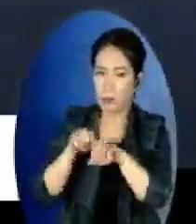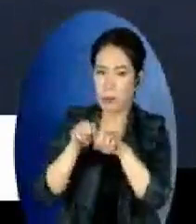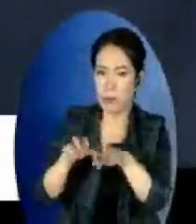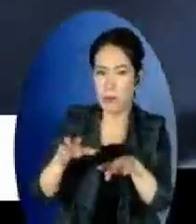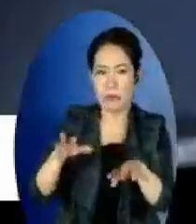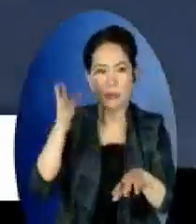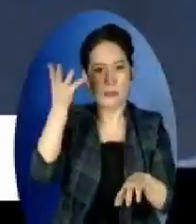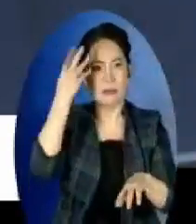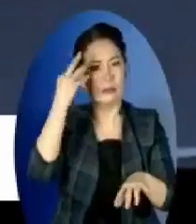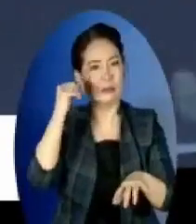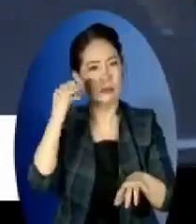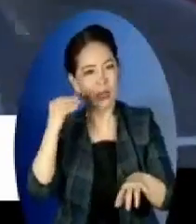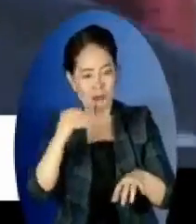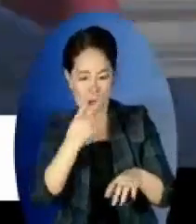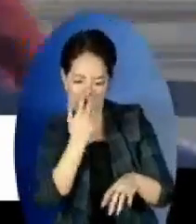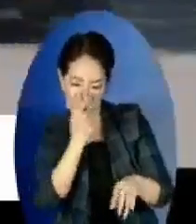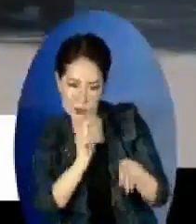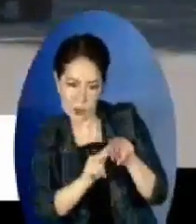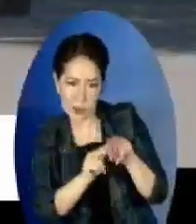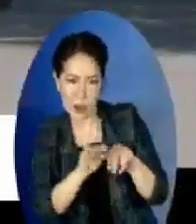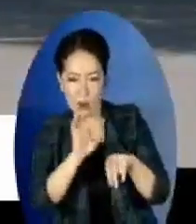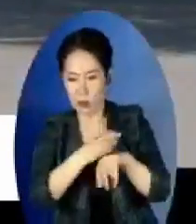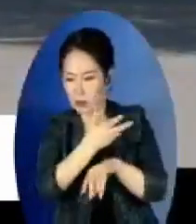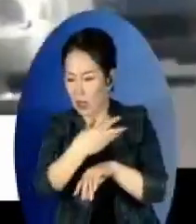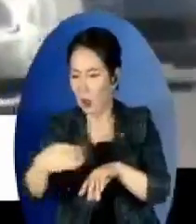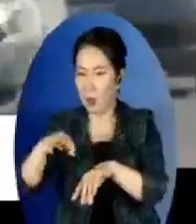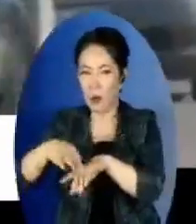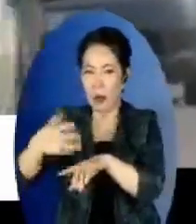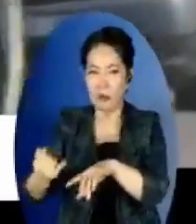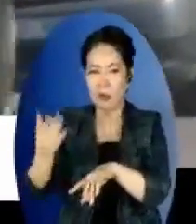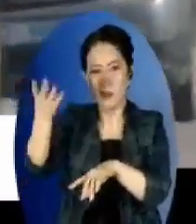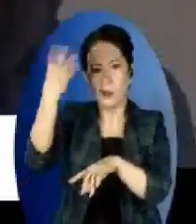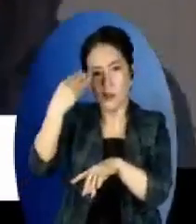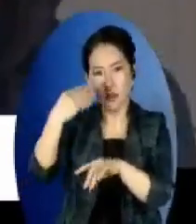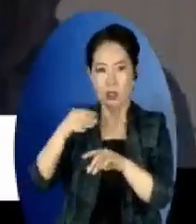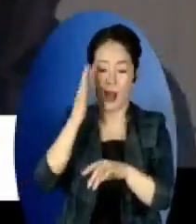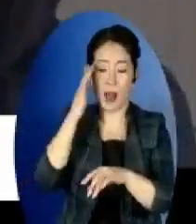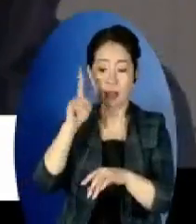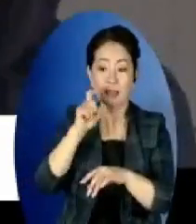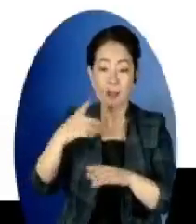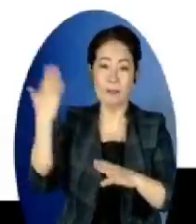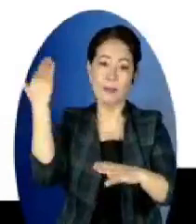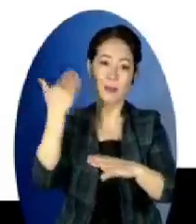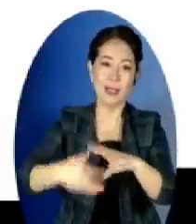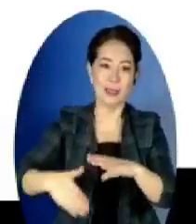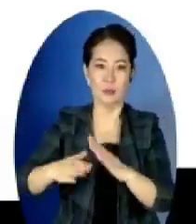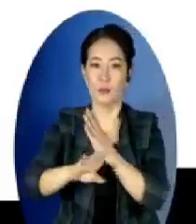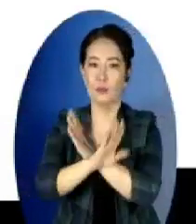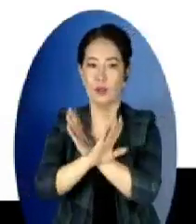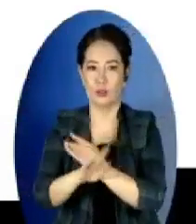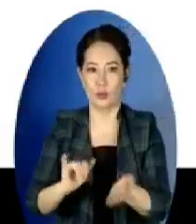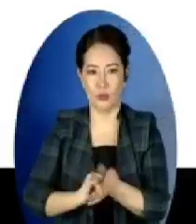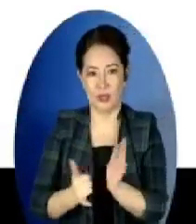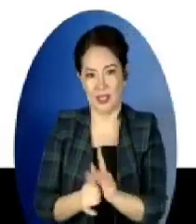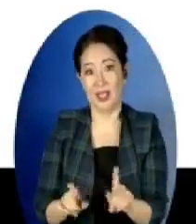вэ? Яавал энэ өвчлөлөөр хүн өвдчих вэ гэсэн энэ арга замыг нь бид тасалж байгаа.